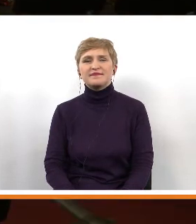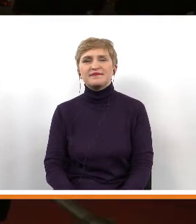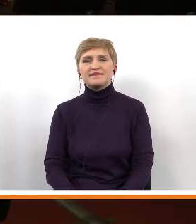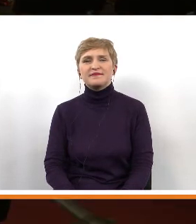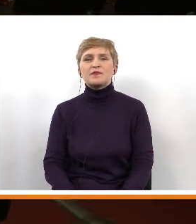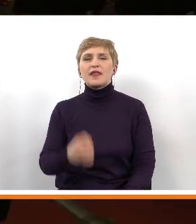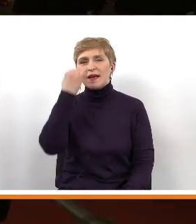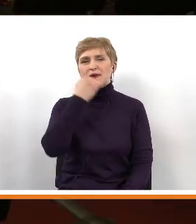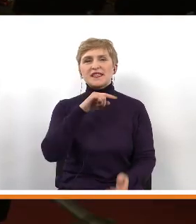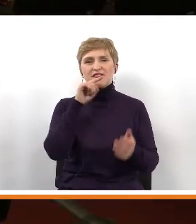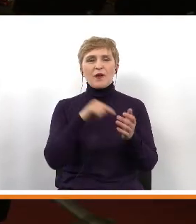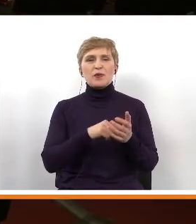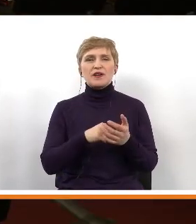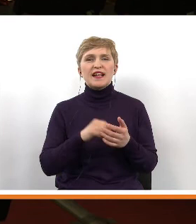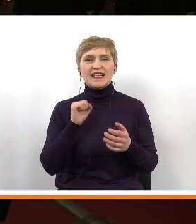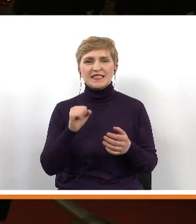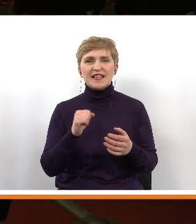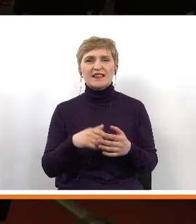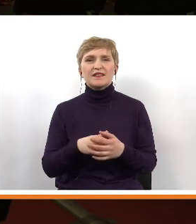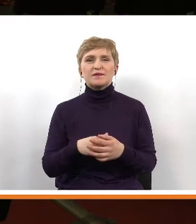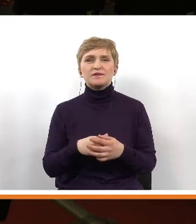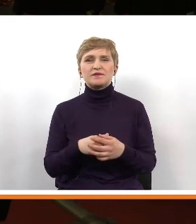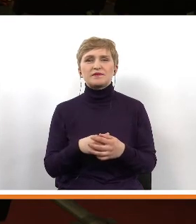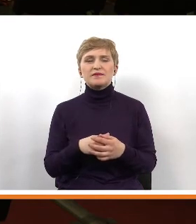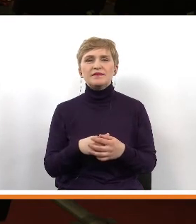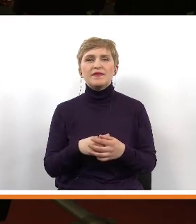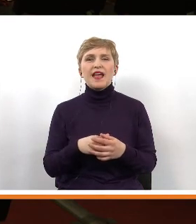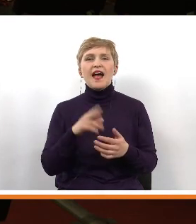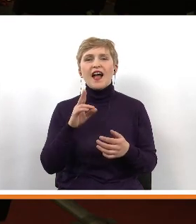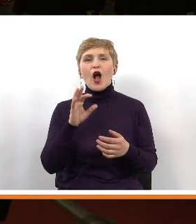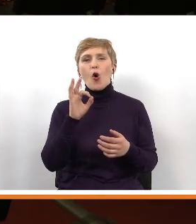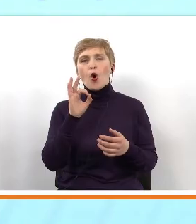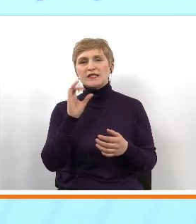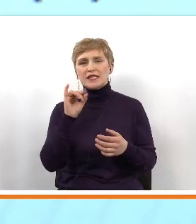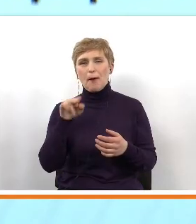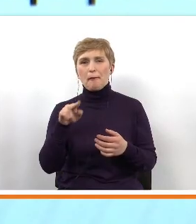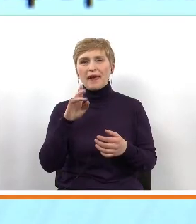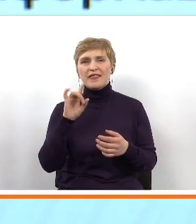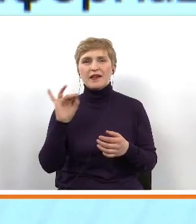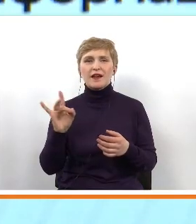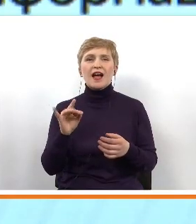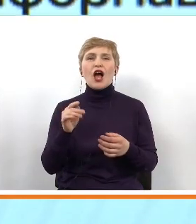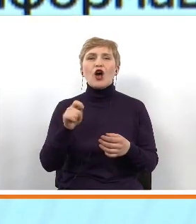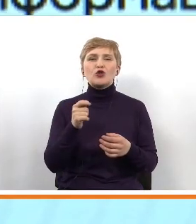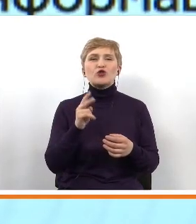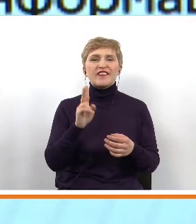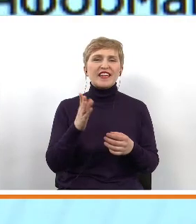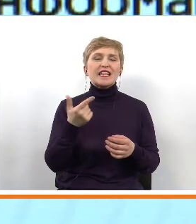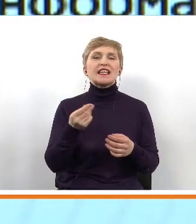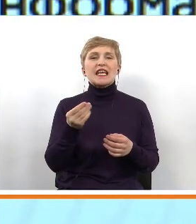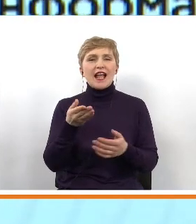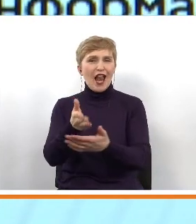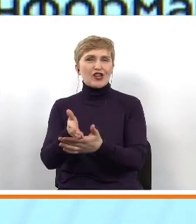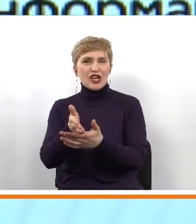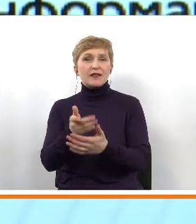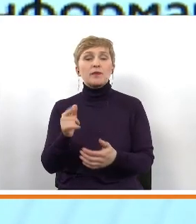Спасибо за вопрос, Александр. Это, знаете, как у Остапа Бендера, да, ключ от квартиры, где деньги лежат, да. Я вам